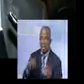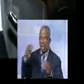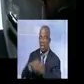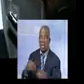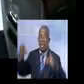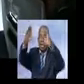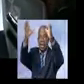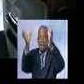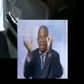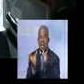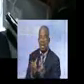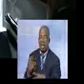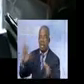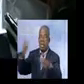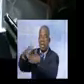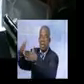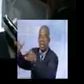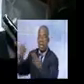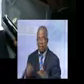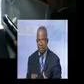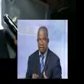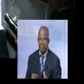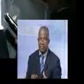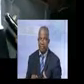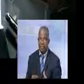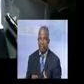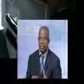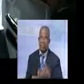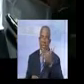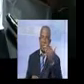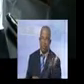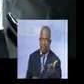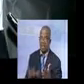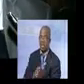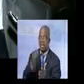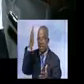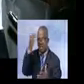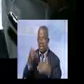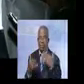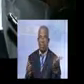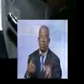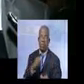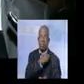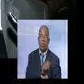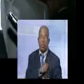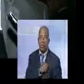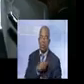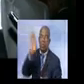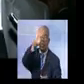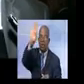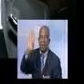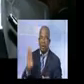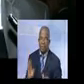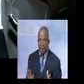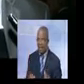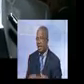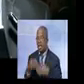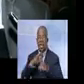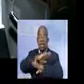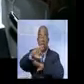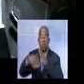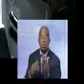Mono, qui est partagé par le Togo et le Bénin, et du bassin